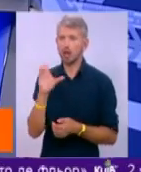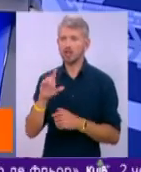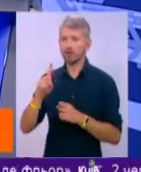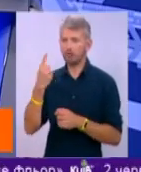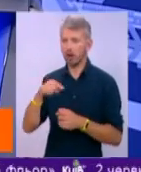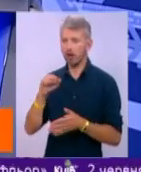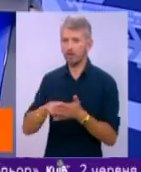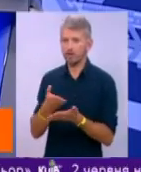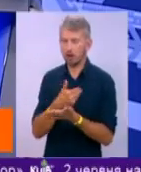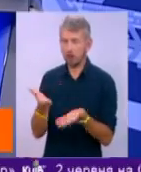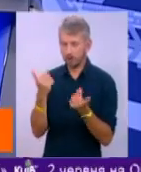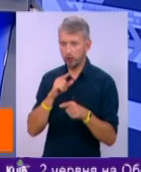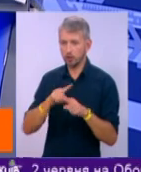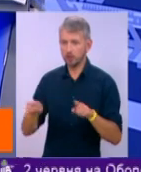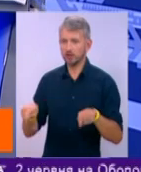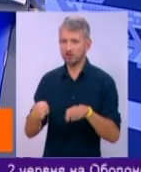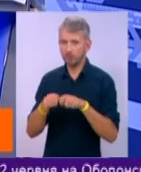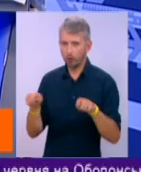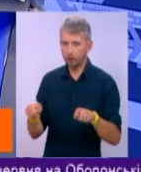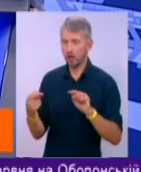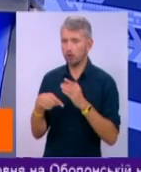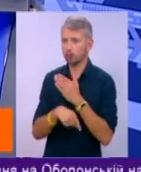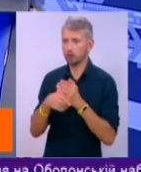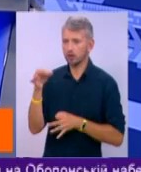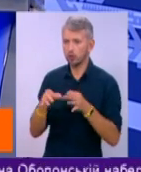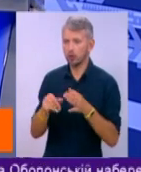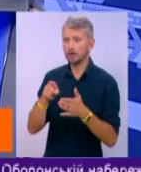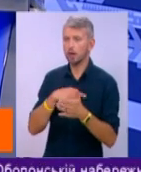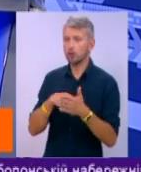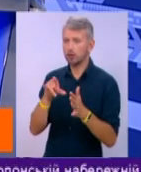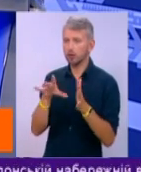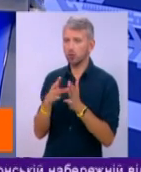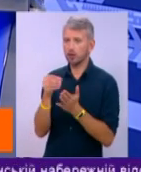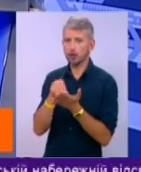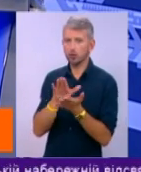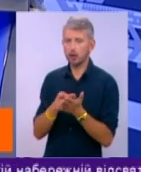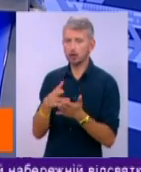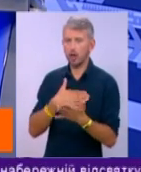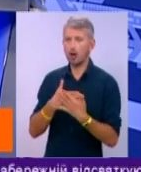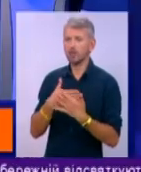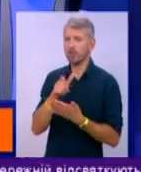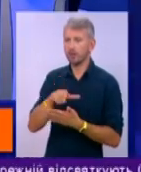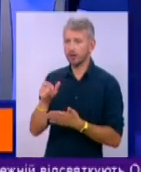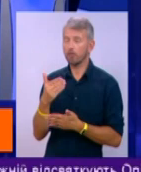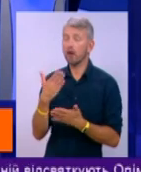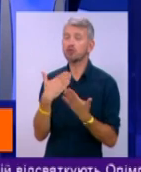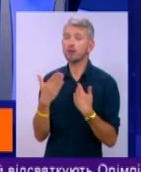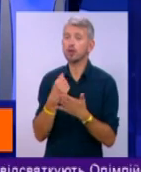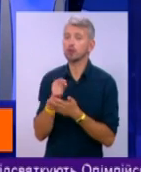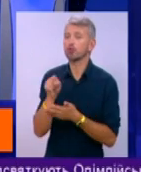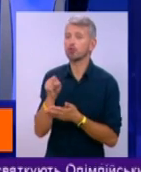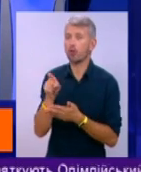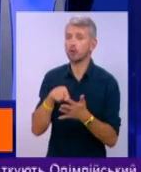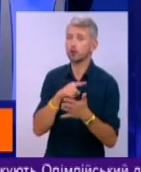нас, давайте вже скоріше створюйте антикорупційний суд і скасовуйте е-декларування для громадських активістів. По-перше, ваше ставлення